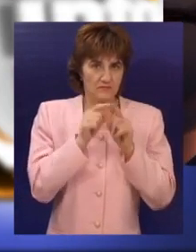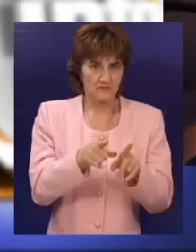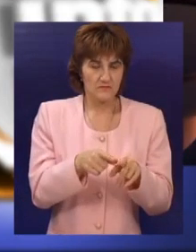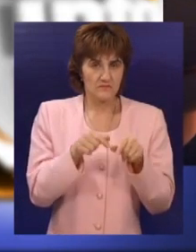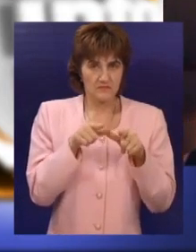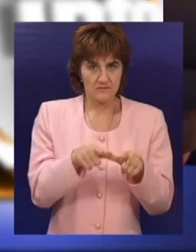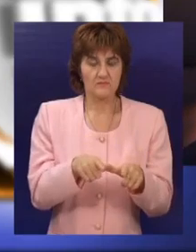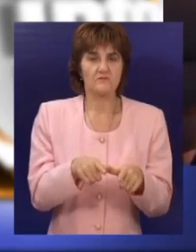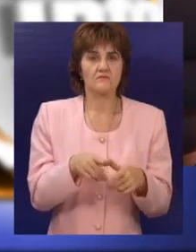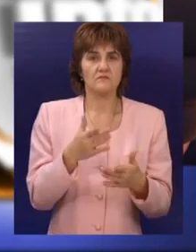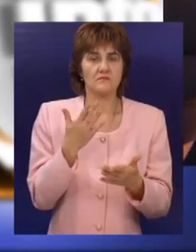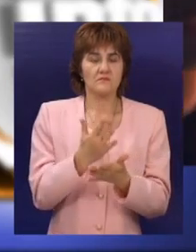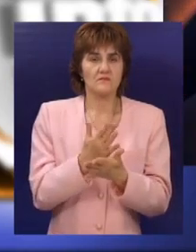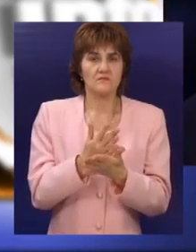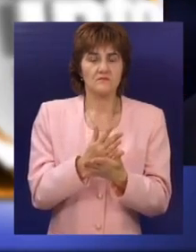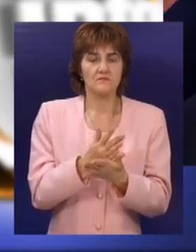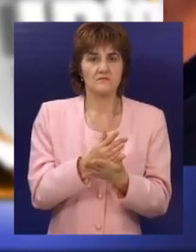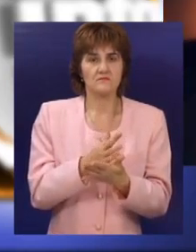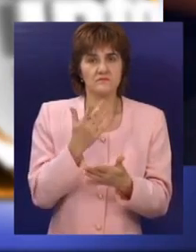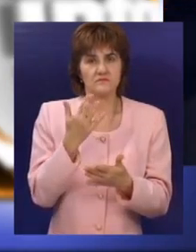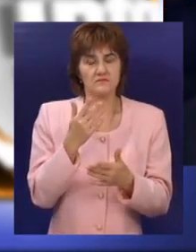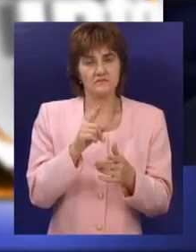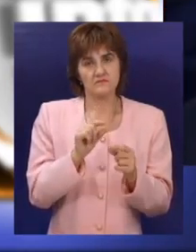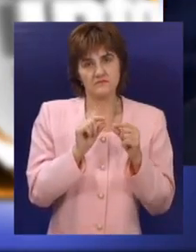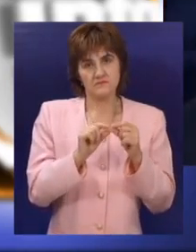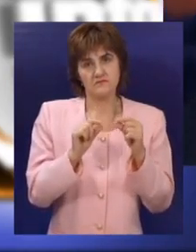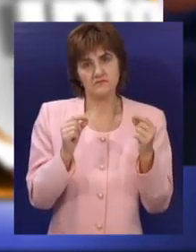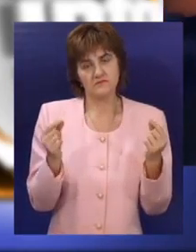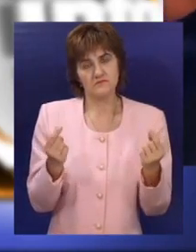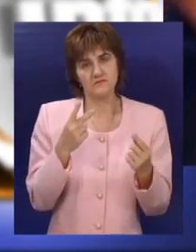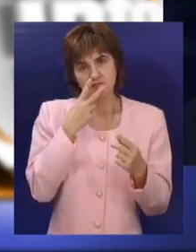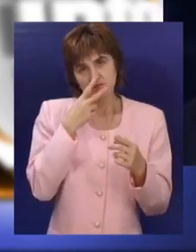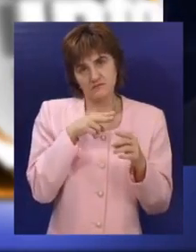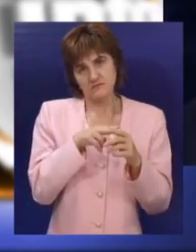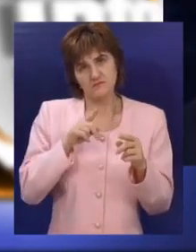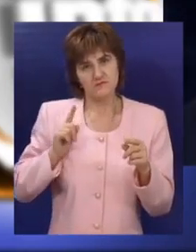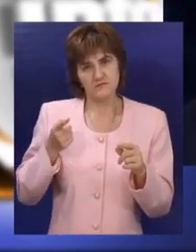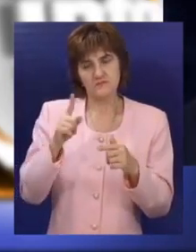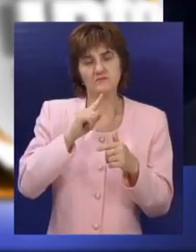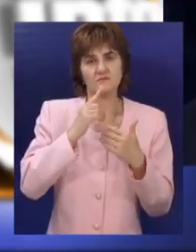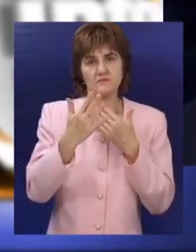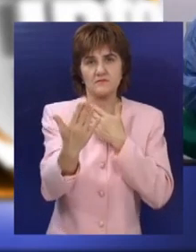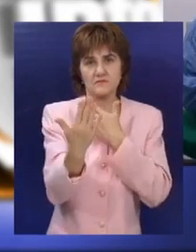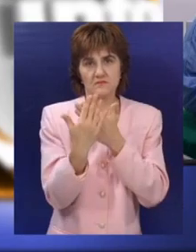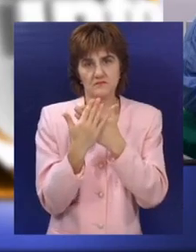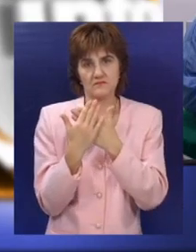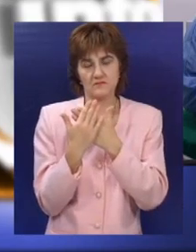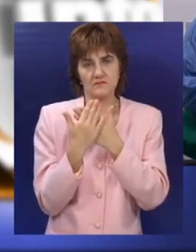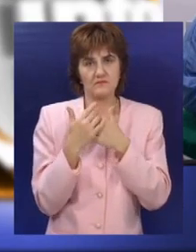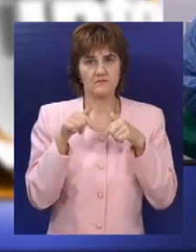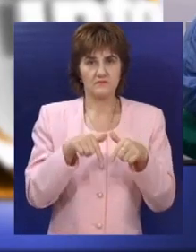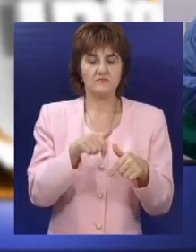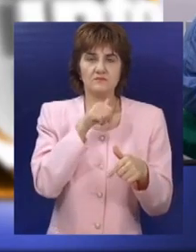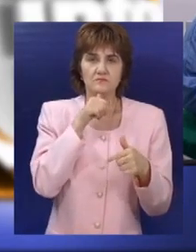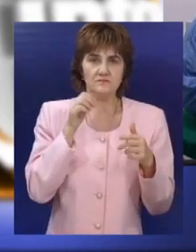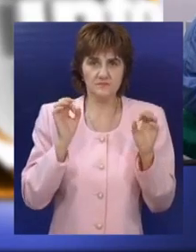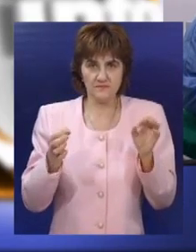za oftalmologiju Alcona su multifokalna sočiva koja rešavaju problem vida na daljinu i blizinu. Alcona je